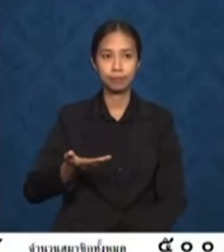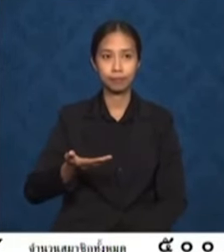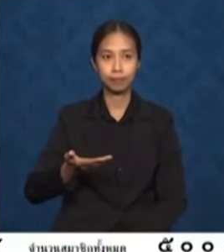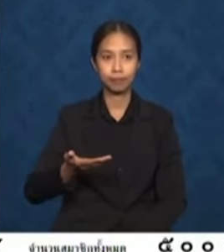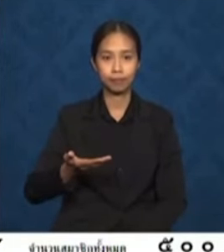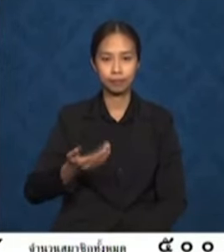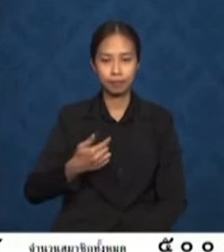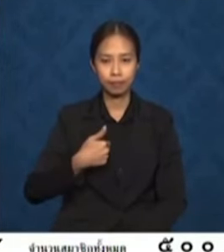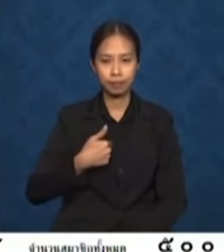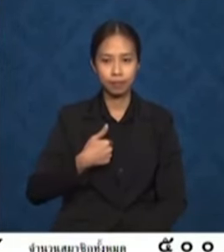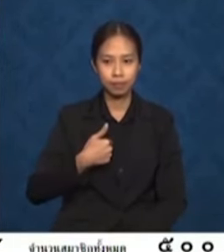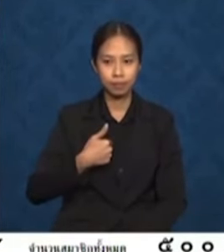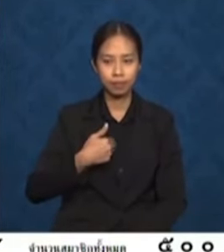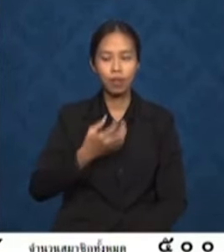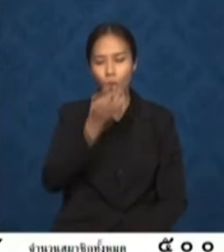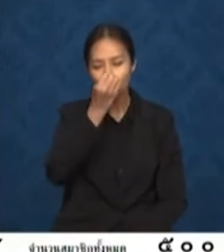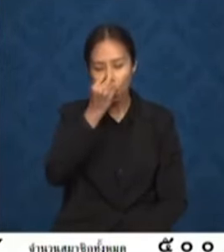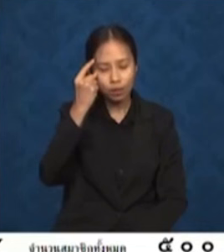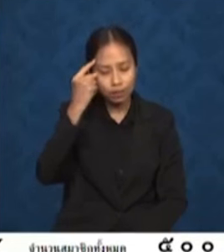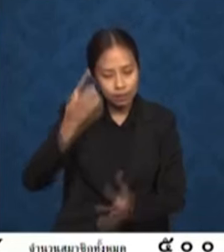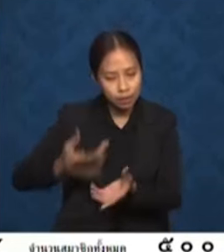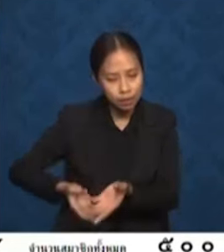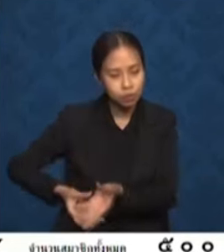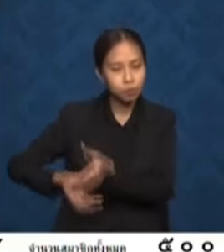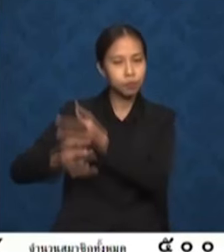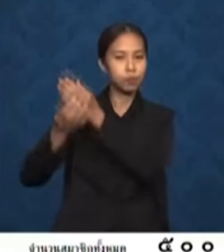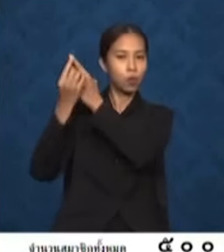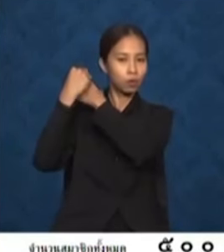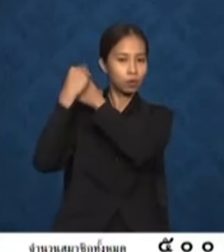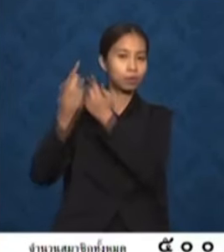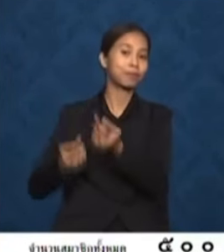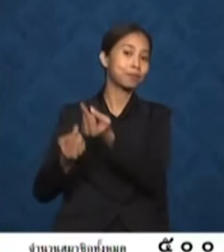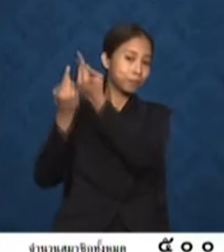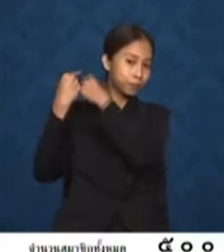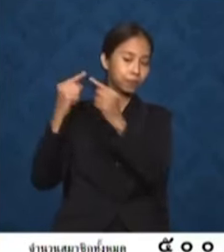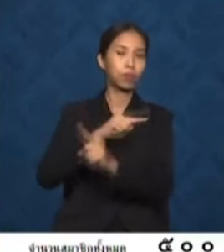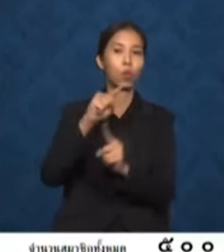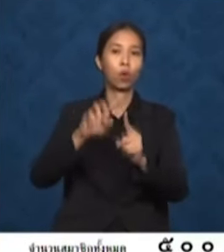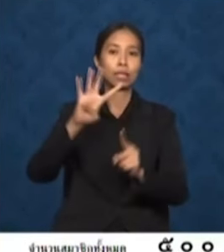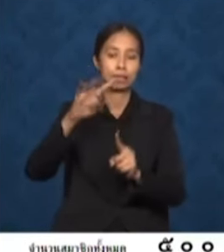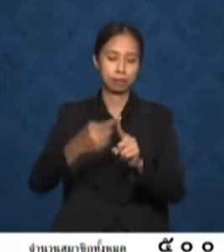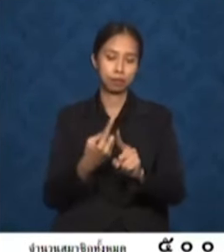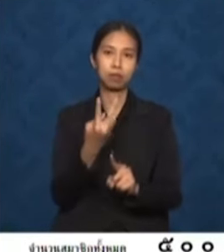ได้ทวนเข็ม ดาฬิกาย้้Óนไป หลังเกิดเหตุวนที่สี่กุมภา